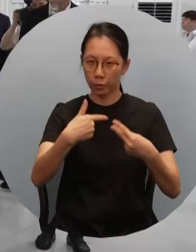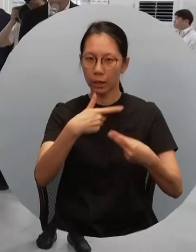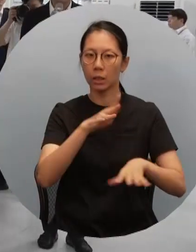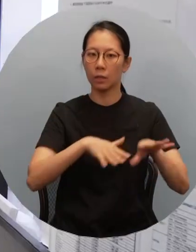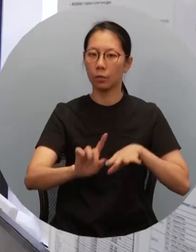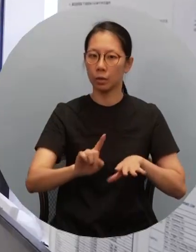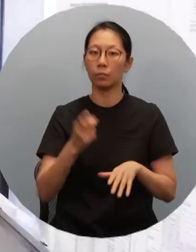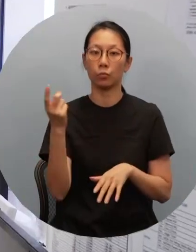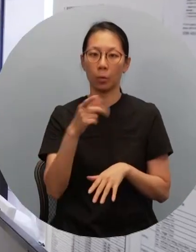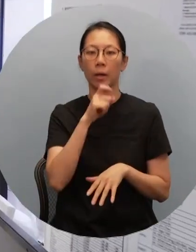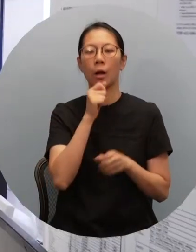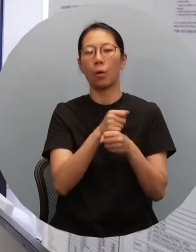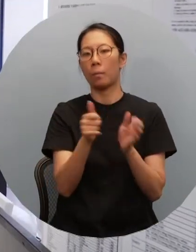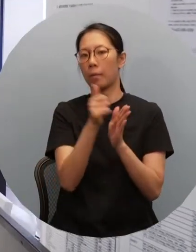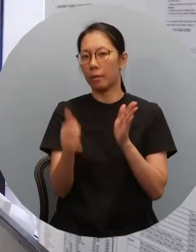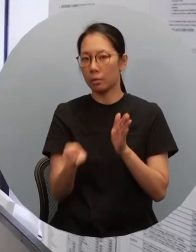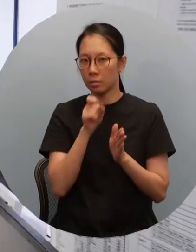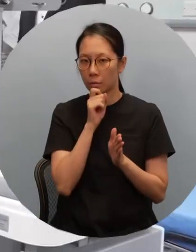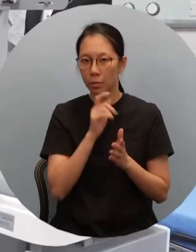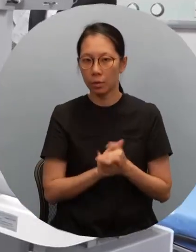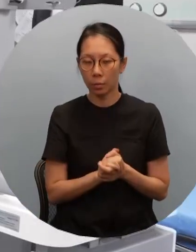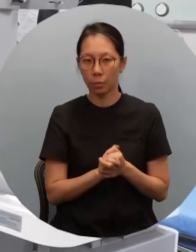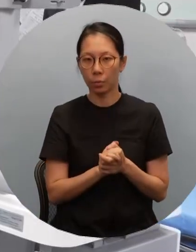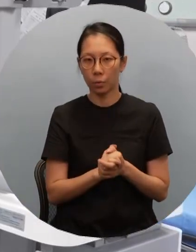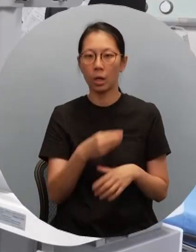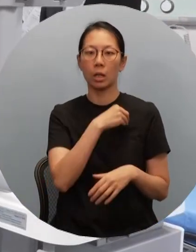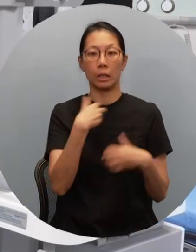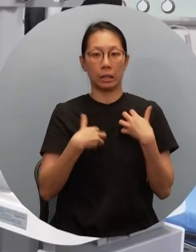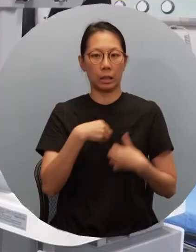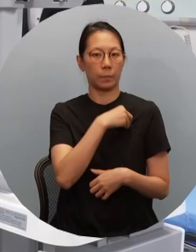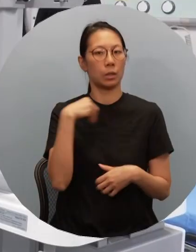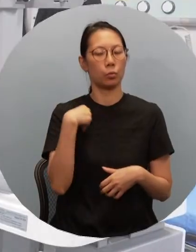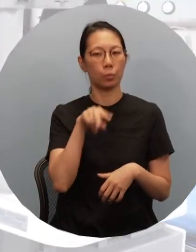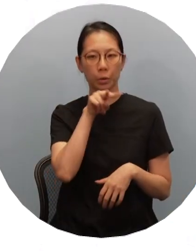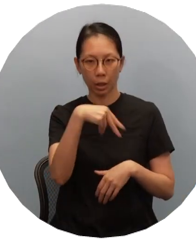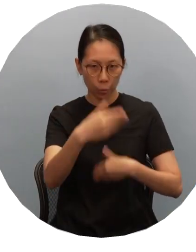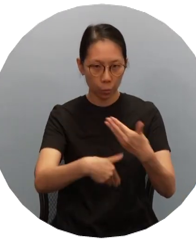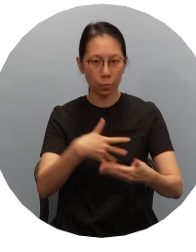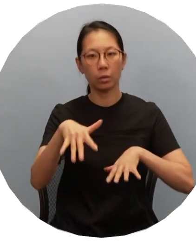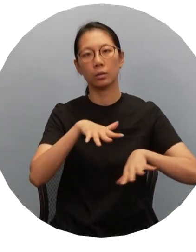位於落馬洲河套區嘅中央援港應急醫院，視察運作情況。